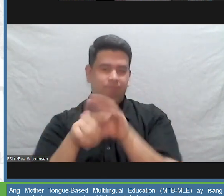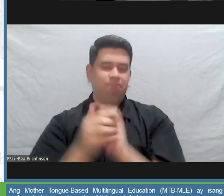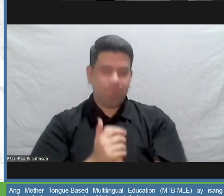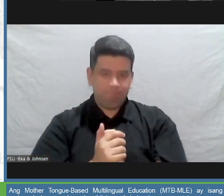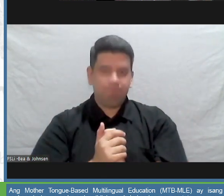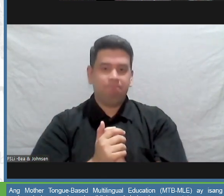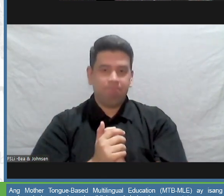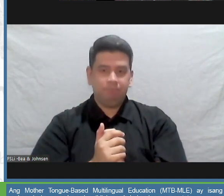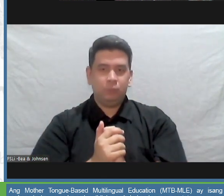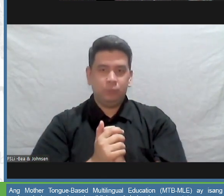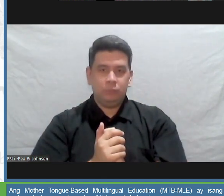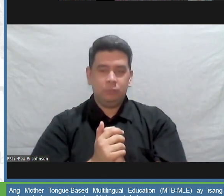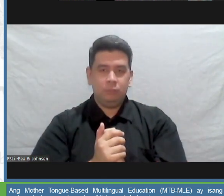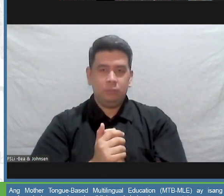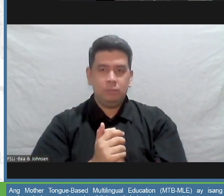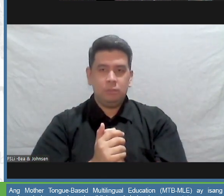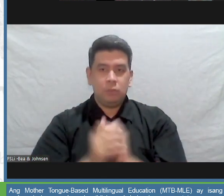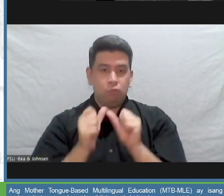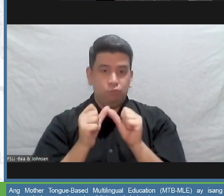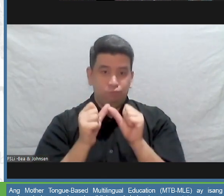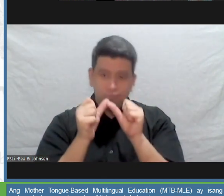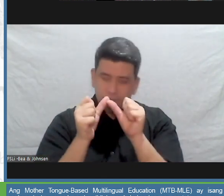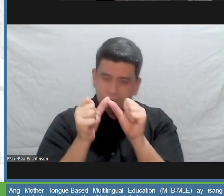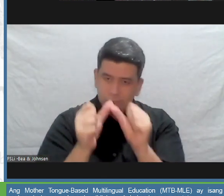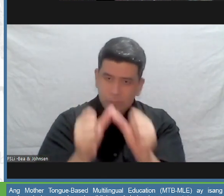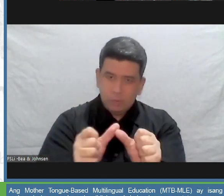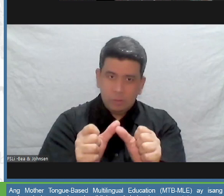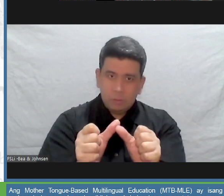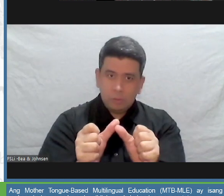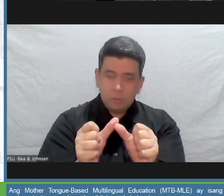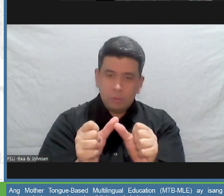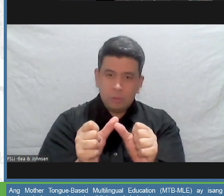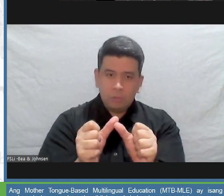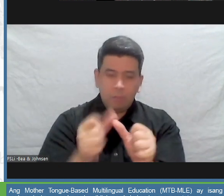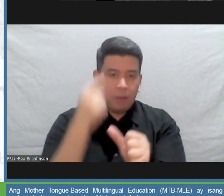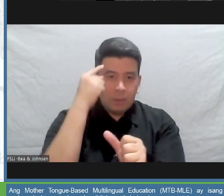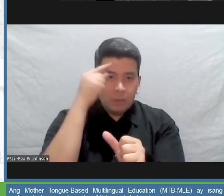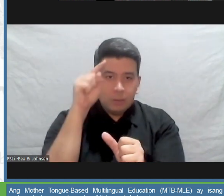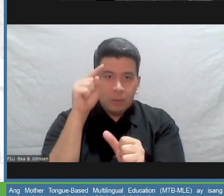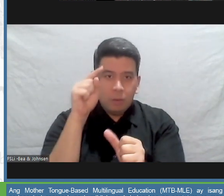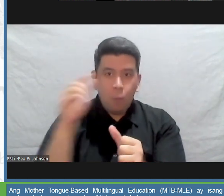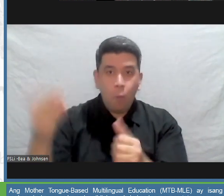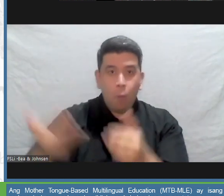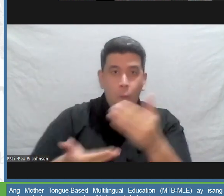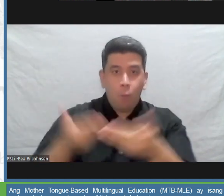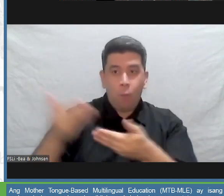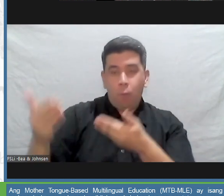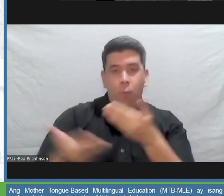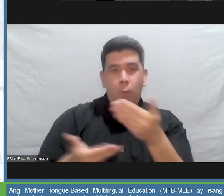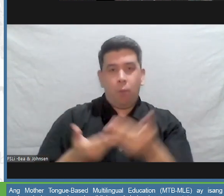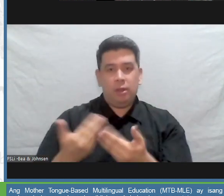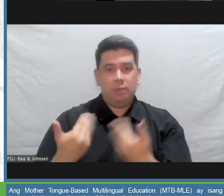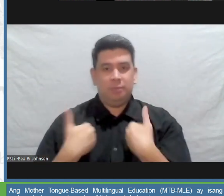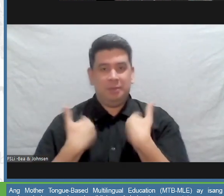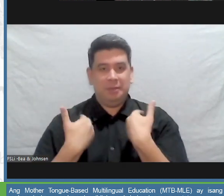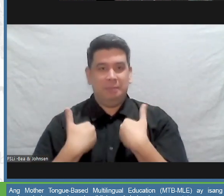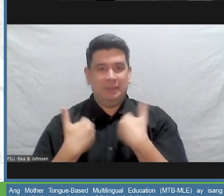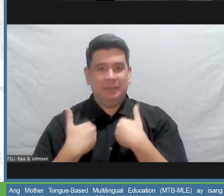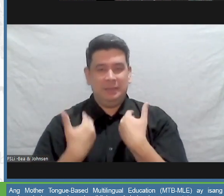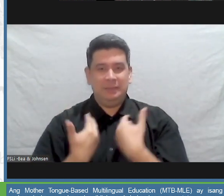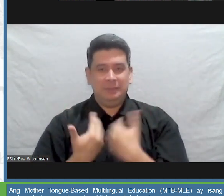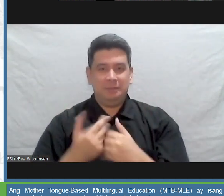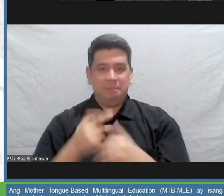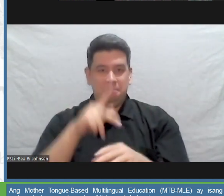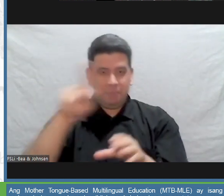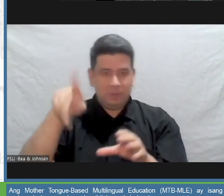patuloy na pagbibigay ng mga espasyo para lalo na sa partisipasyon ng kabataan. Formula po